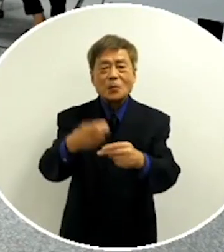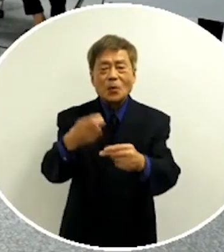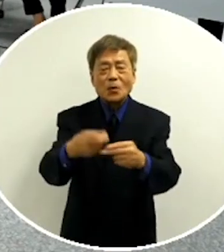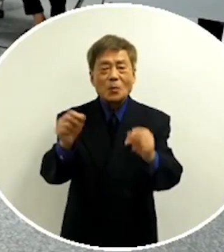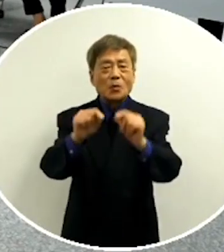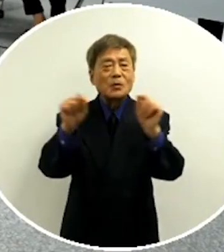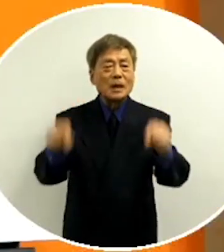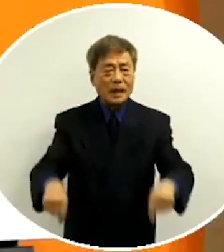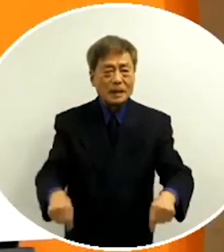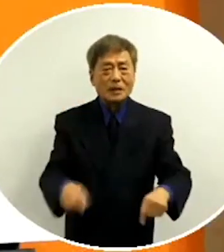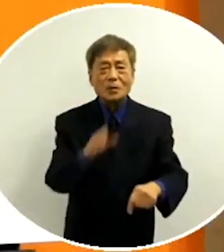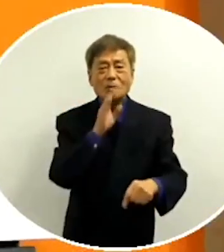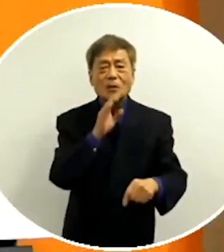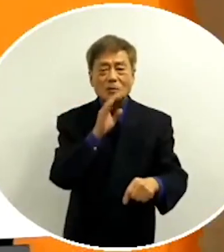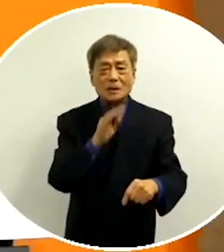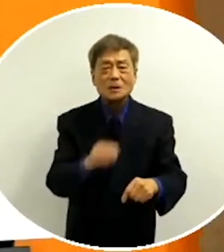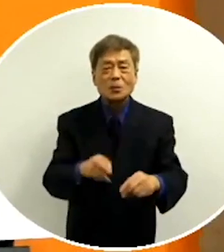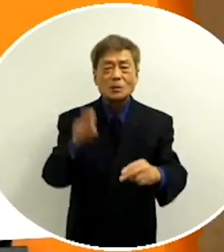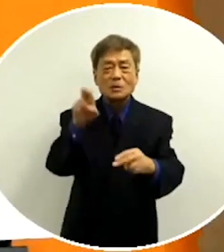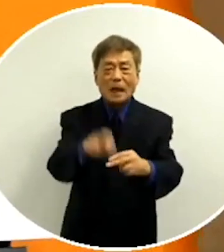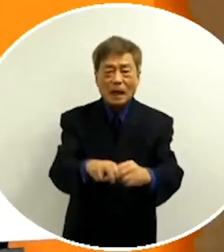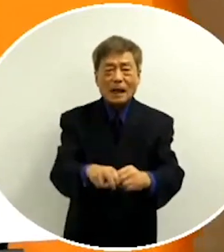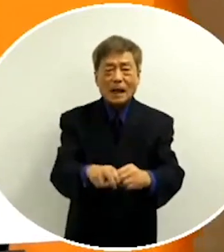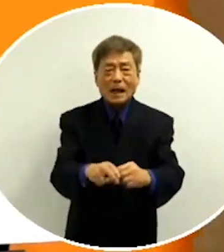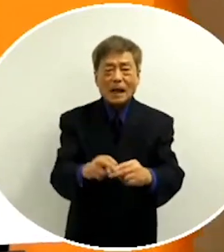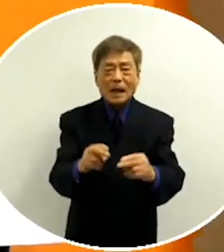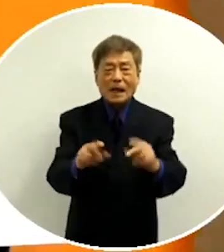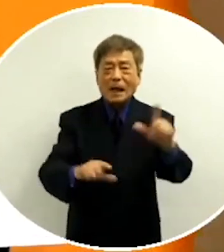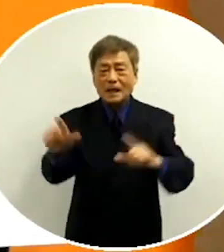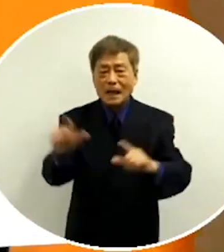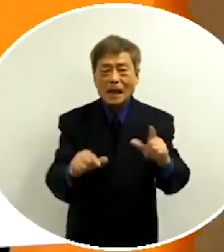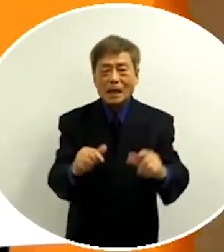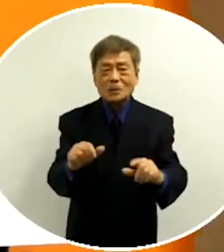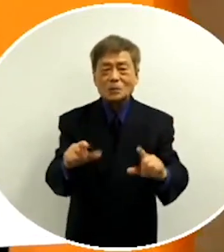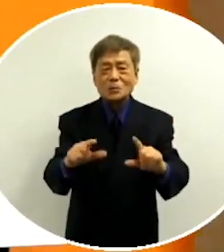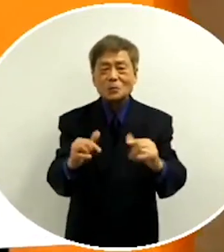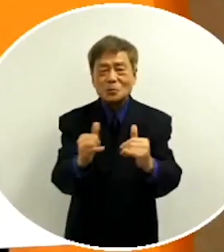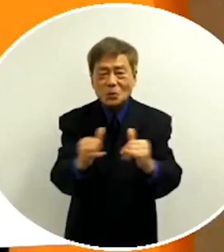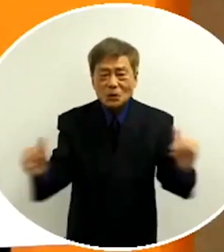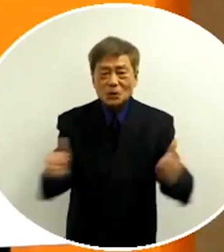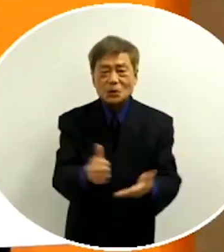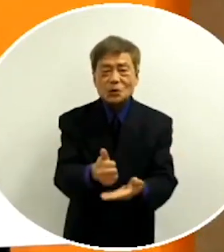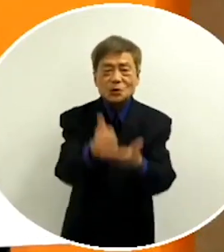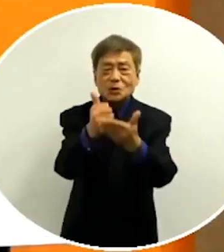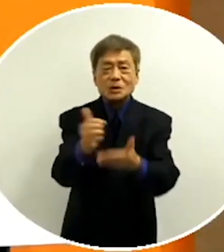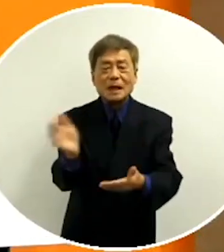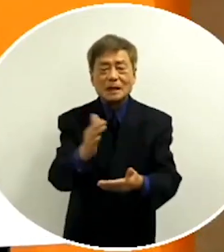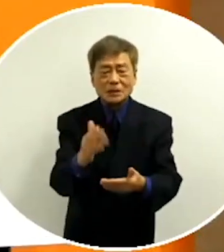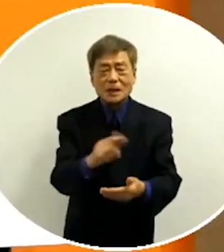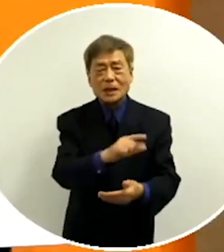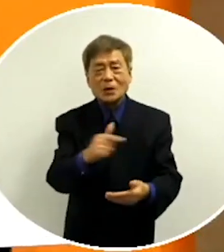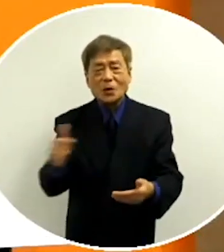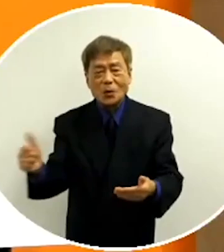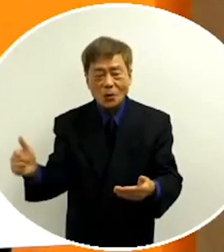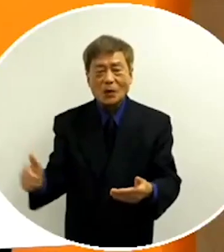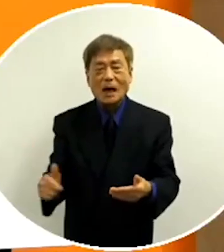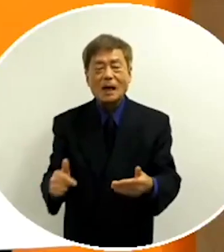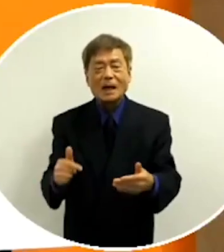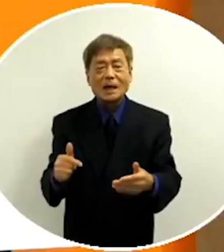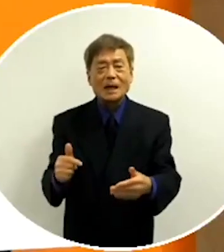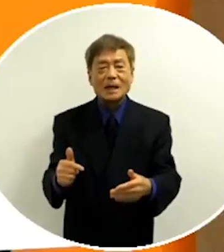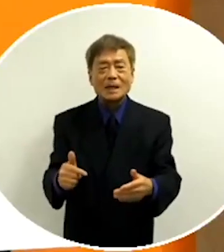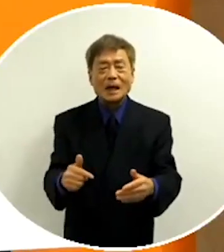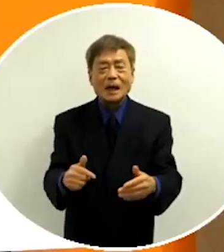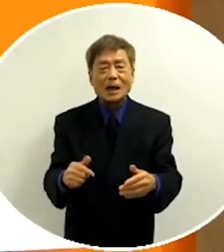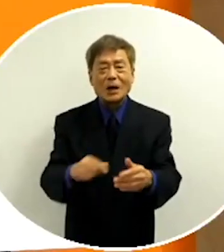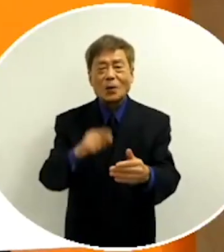型民主主義の対局であり真逆だと思いますそれから共謀罪とか特定秘密保護法とか